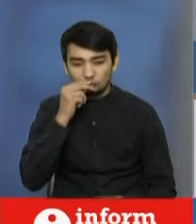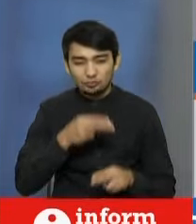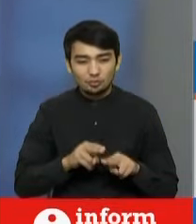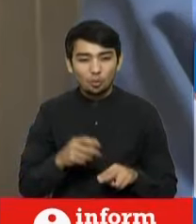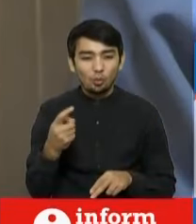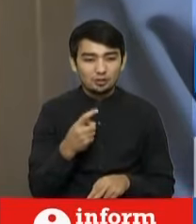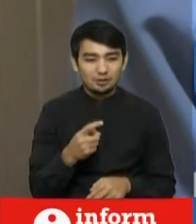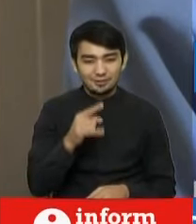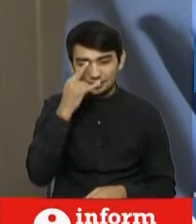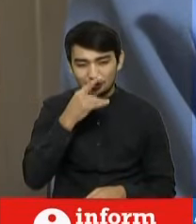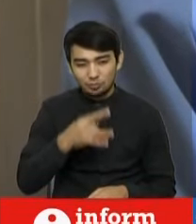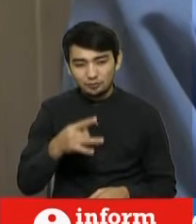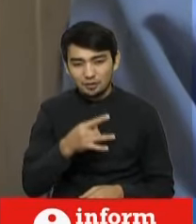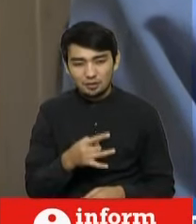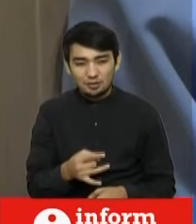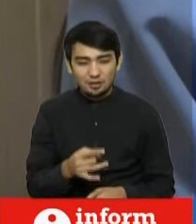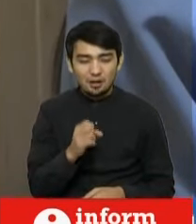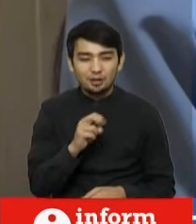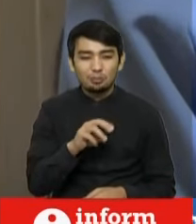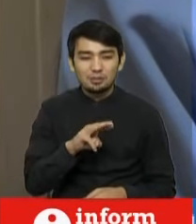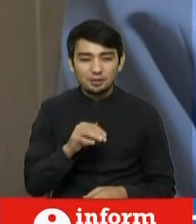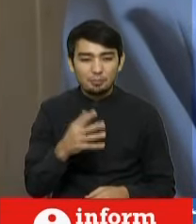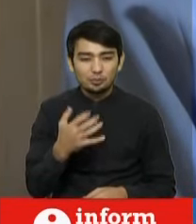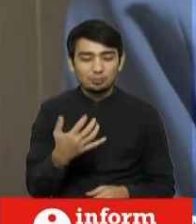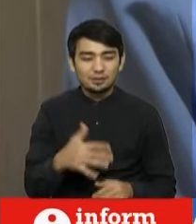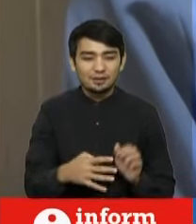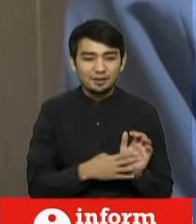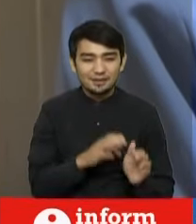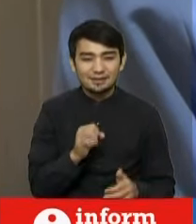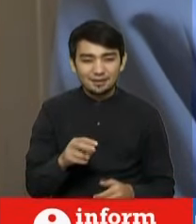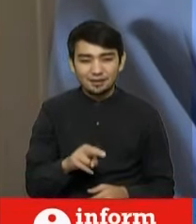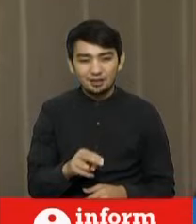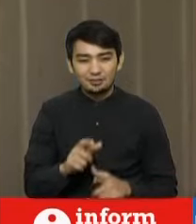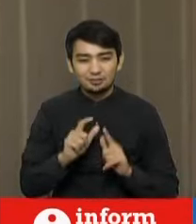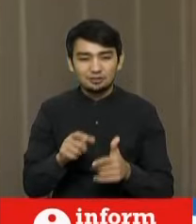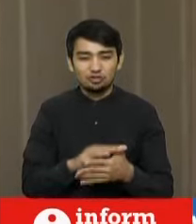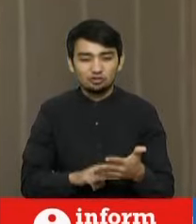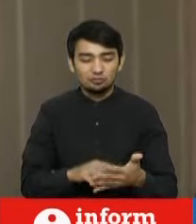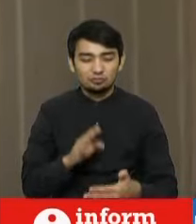Қазақстан Республикасының әкімшілік құқық бұзушылық кодексінің 509-бабының 1-бөлігіне сәйкес әкімшілік хаттама толтырылады.